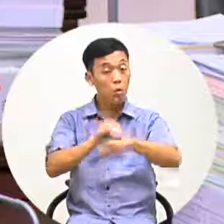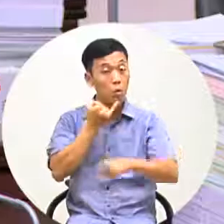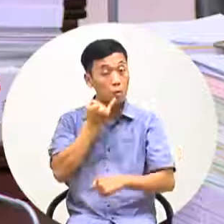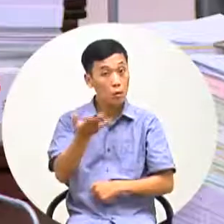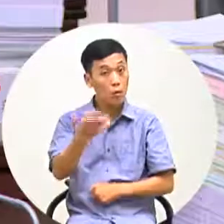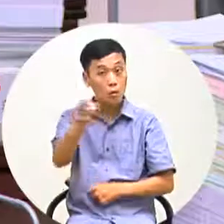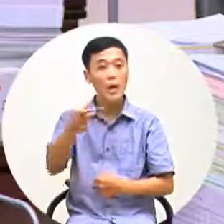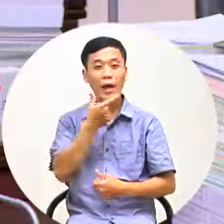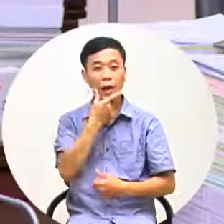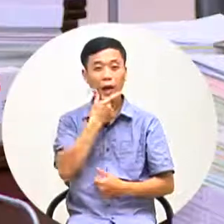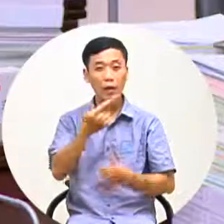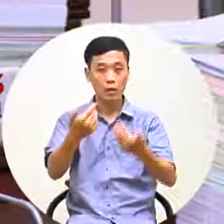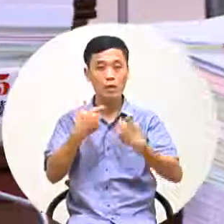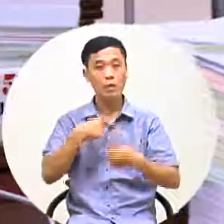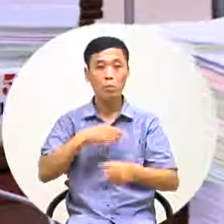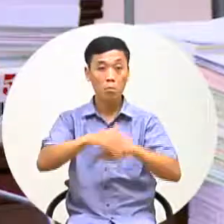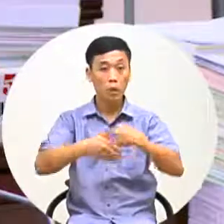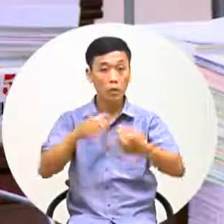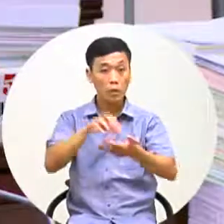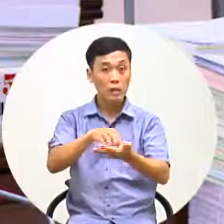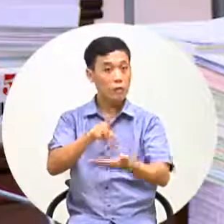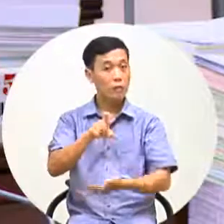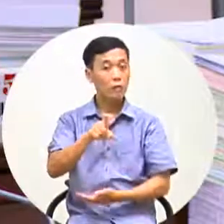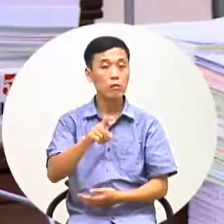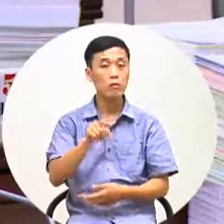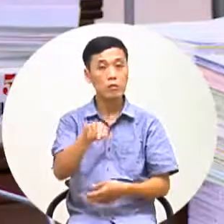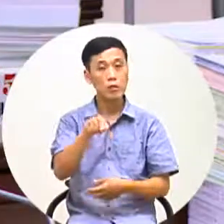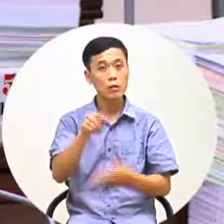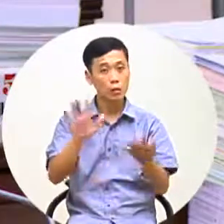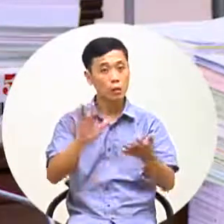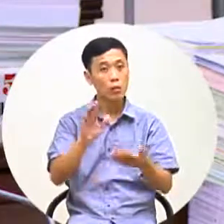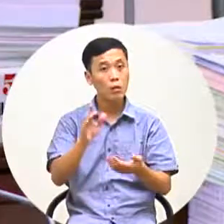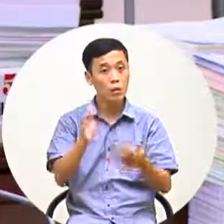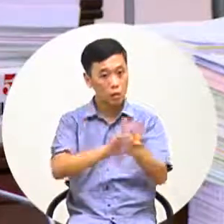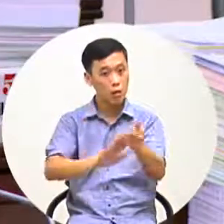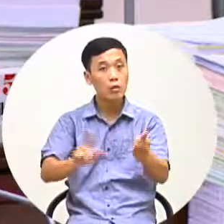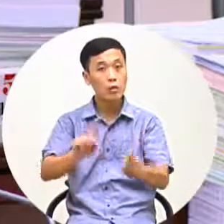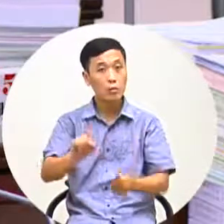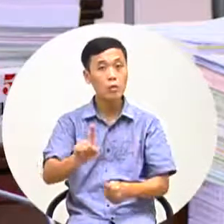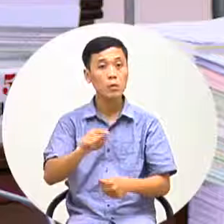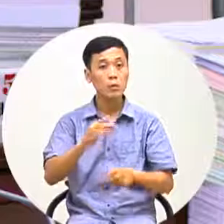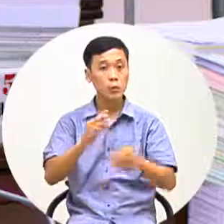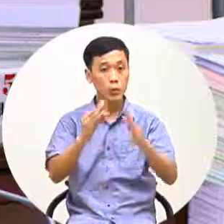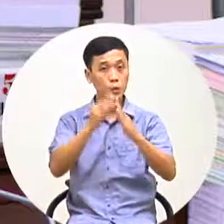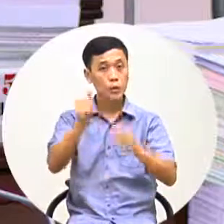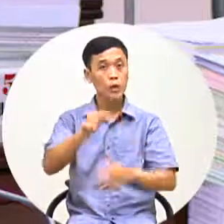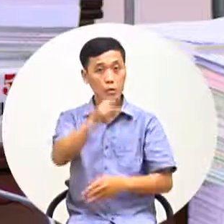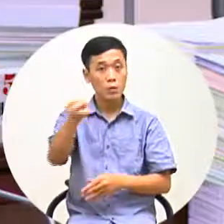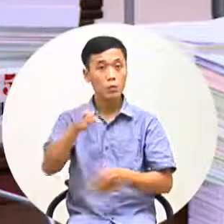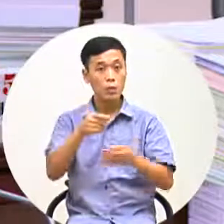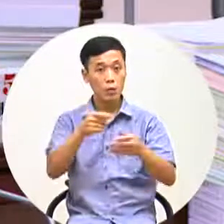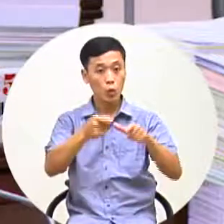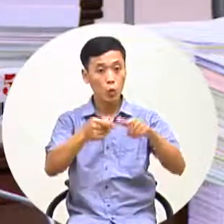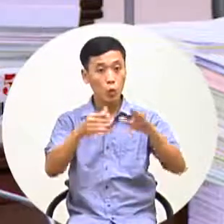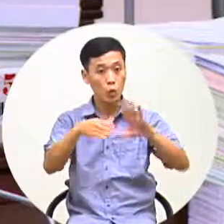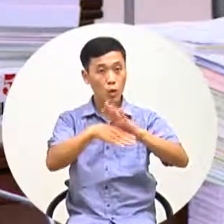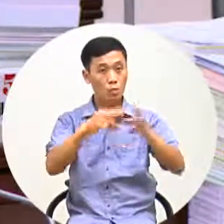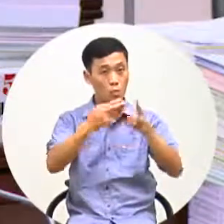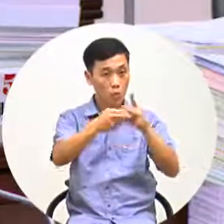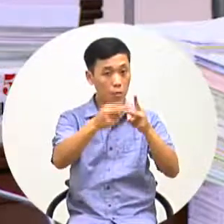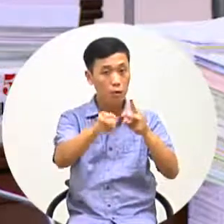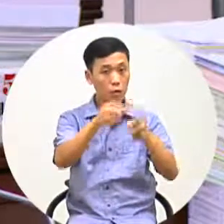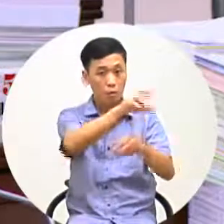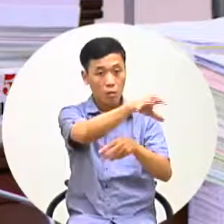是这一点有涉及到说，局长你们已经通知公文，告知地方五月断